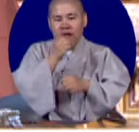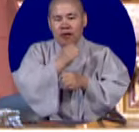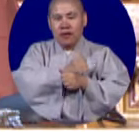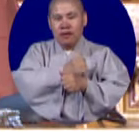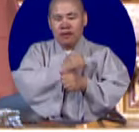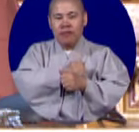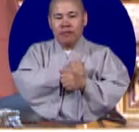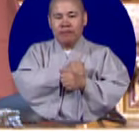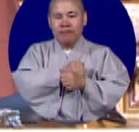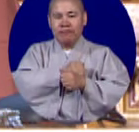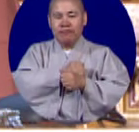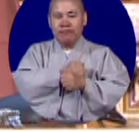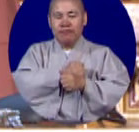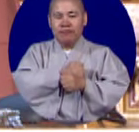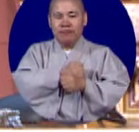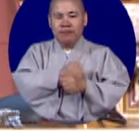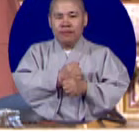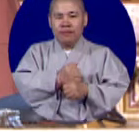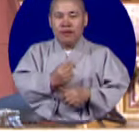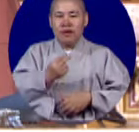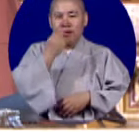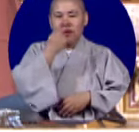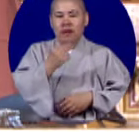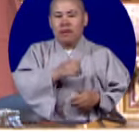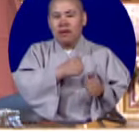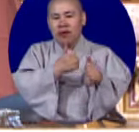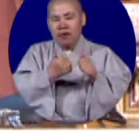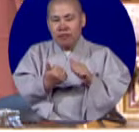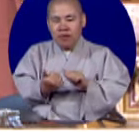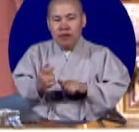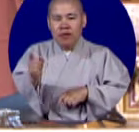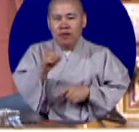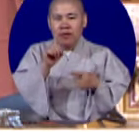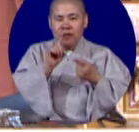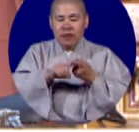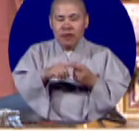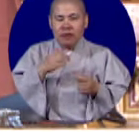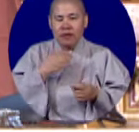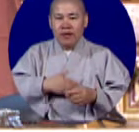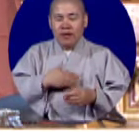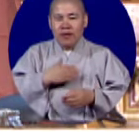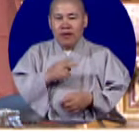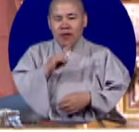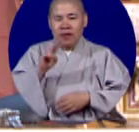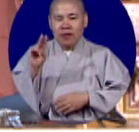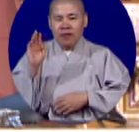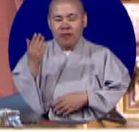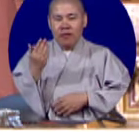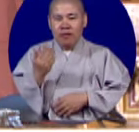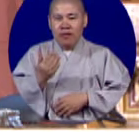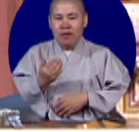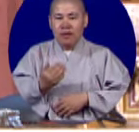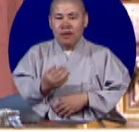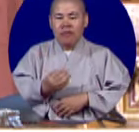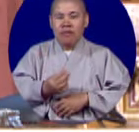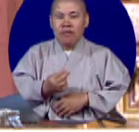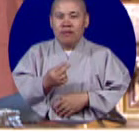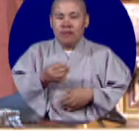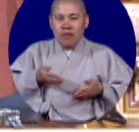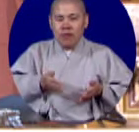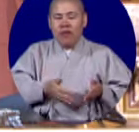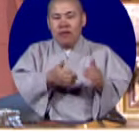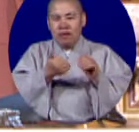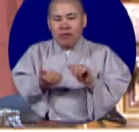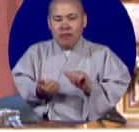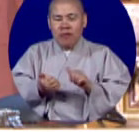해가지고 생멸이 어떤 것이다라는 걸 알아요. 그래서 그 생멸의 과정을